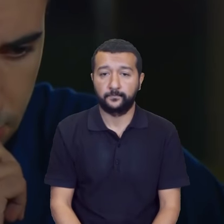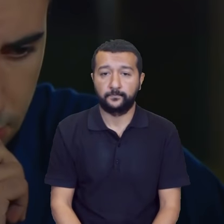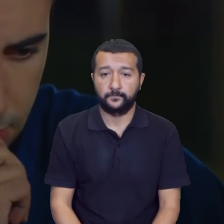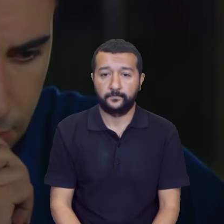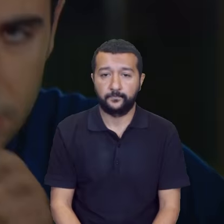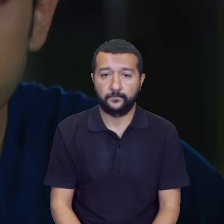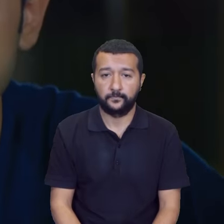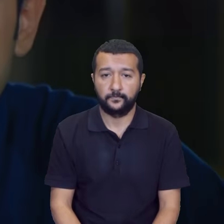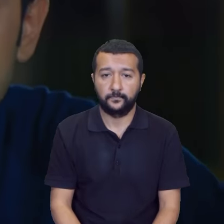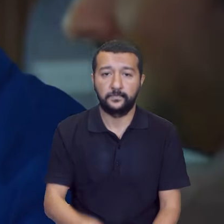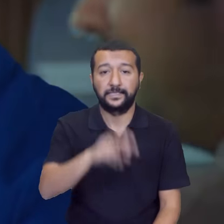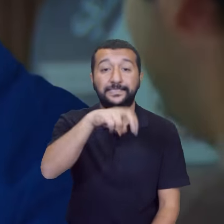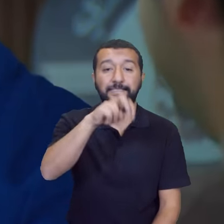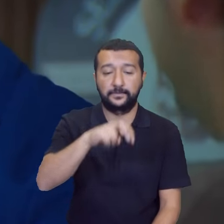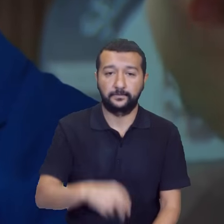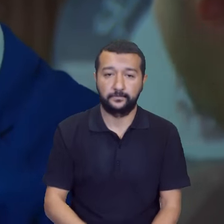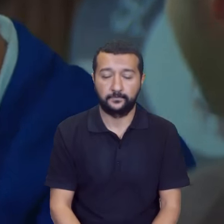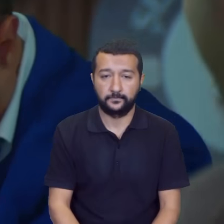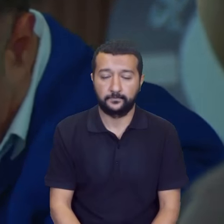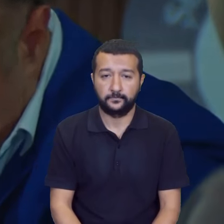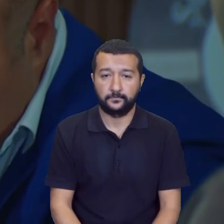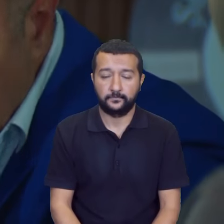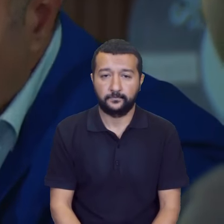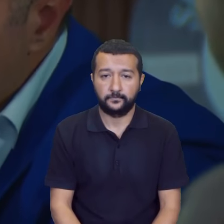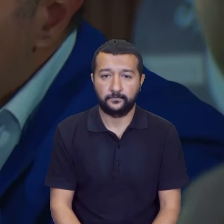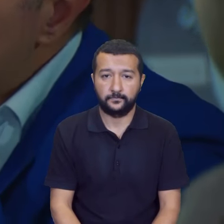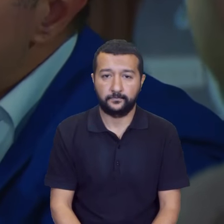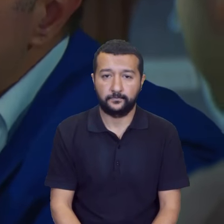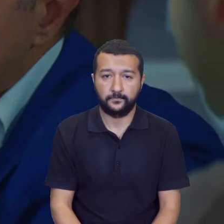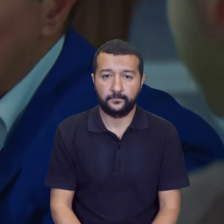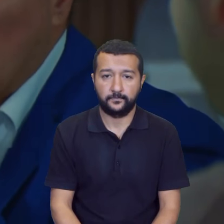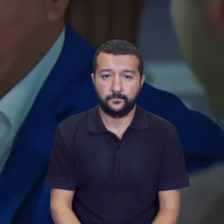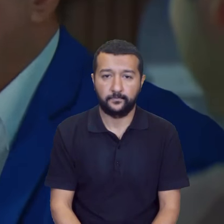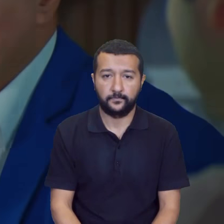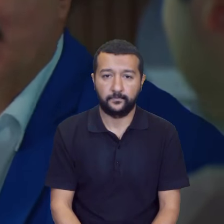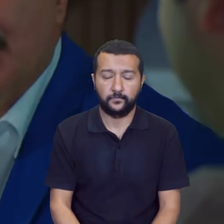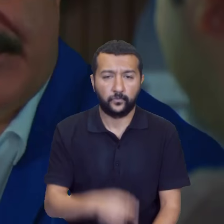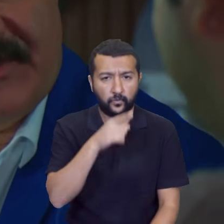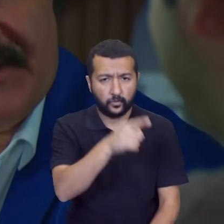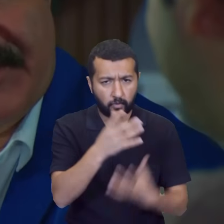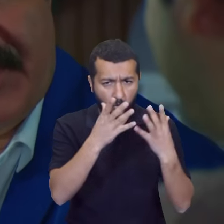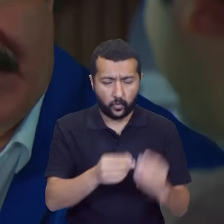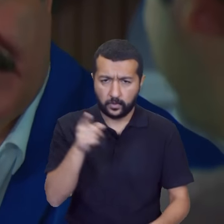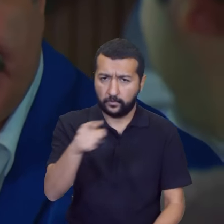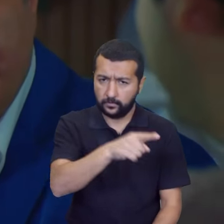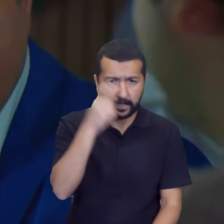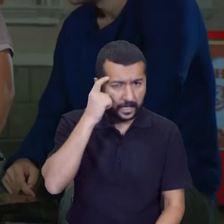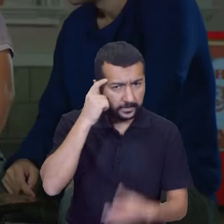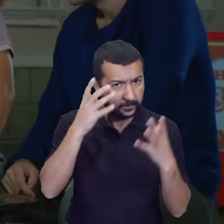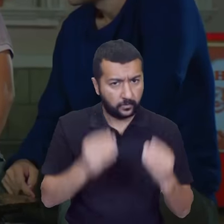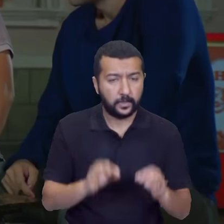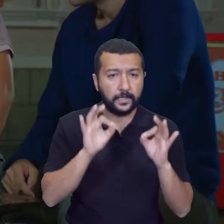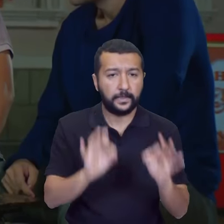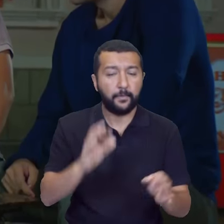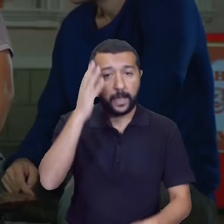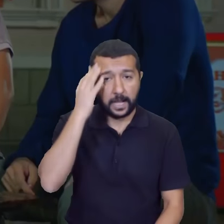Çenesini tutup düşündü. 8. Şener sinirle elini yüzüne sürdü. Oğlum ne oldu sizin aklınıza ya? Hı?